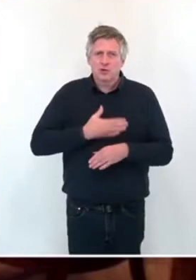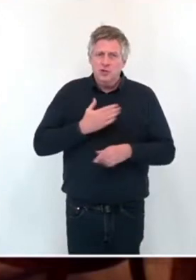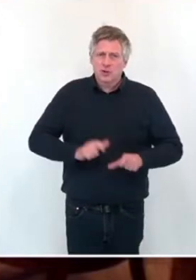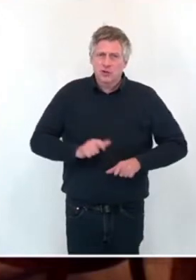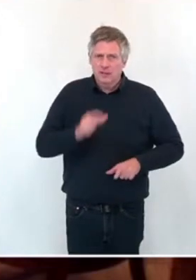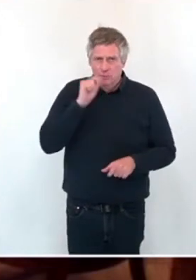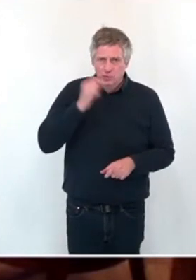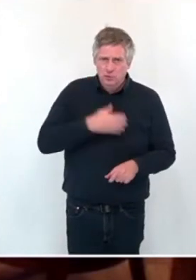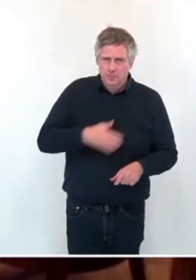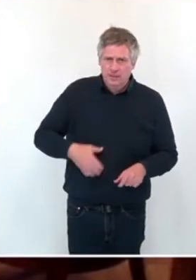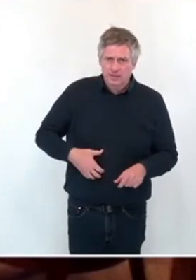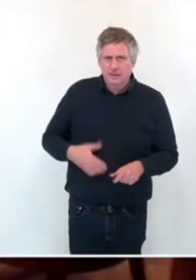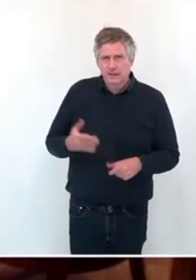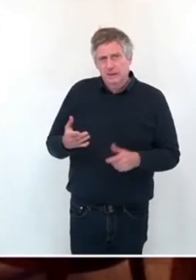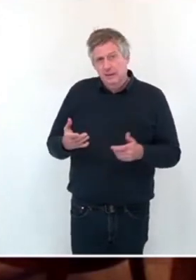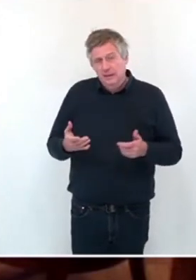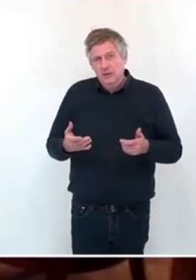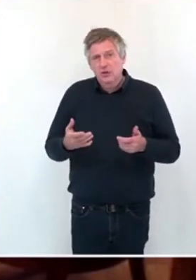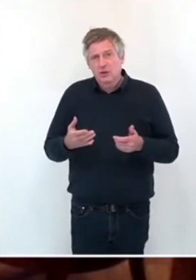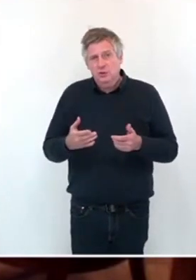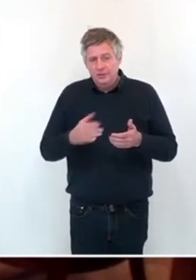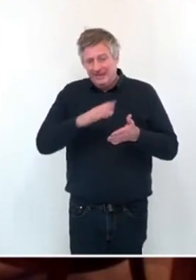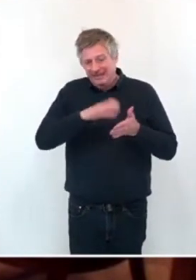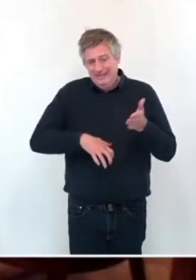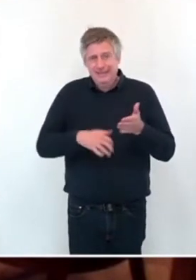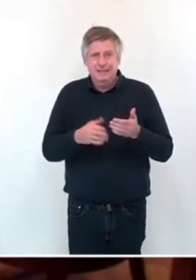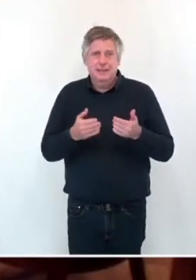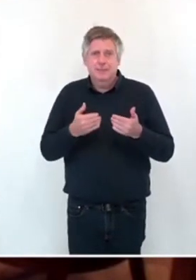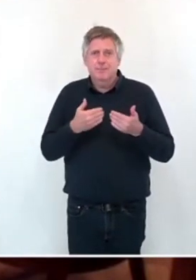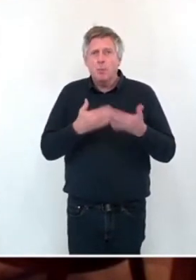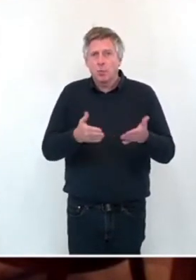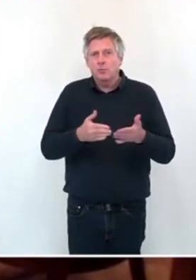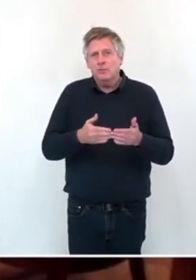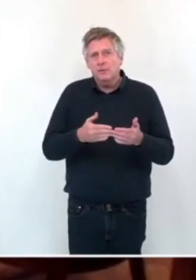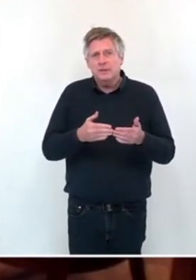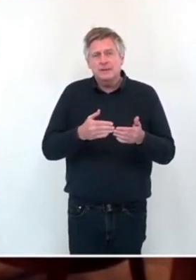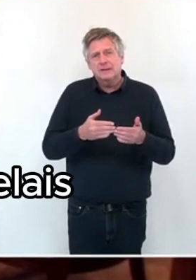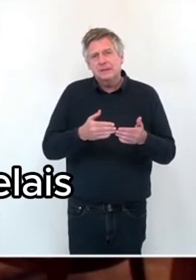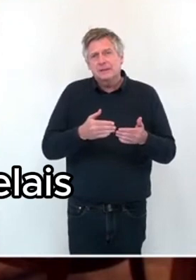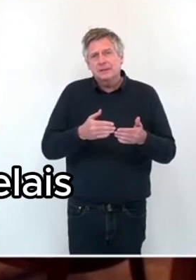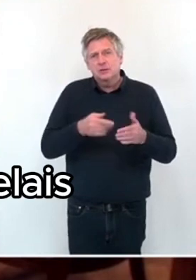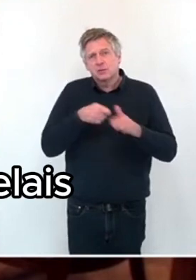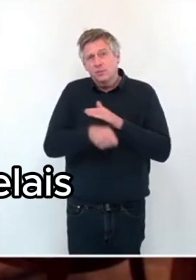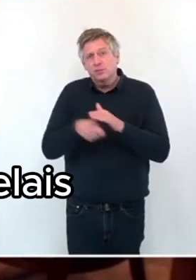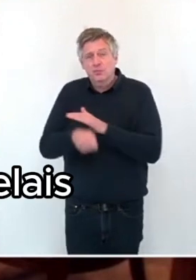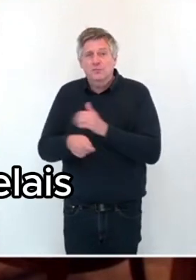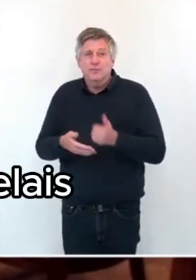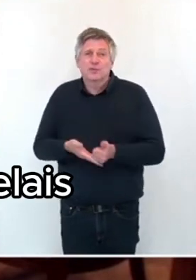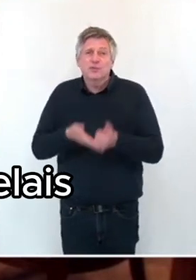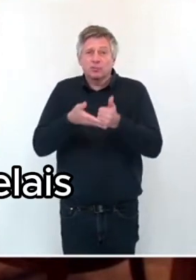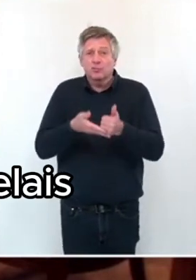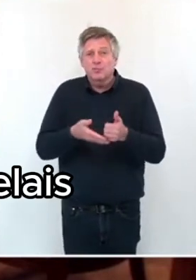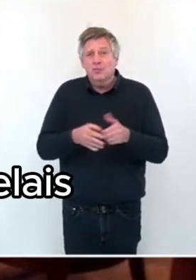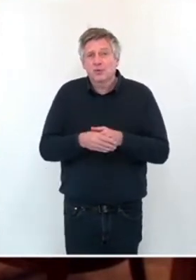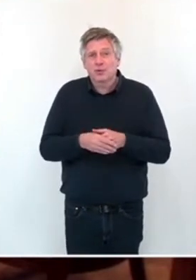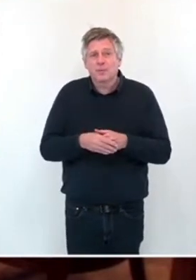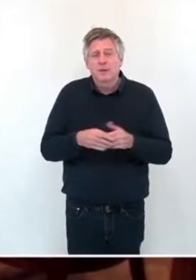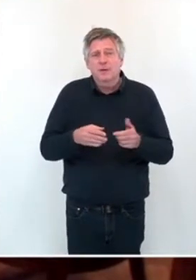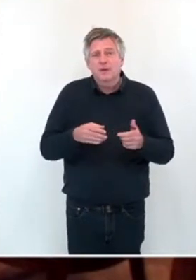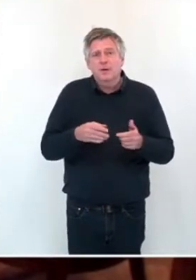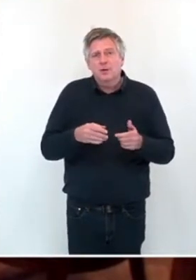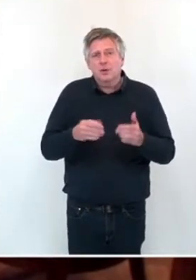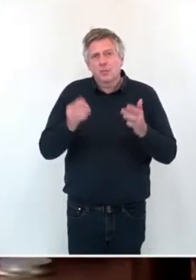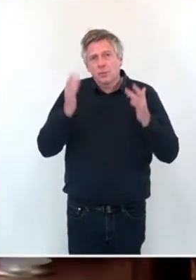Les subventions proposées dans cette délibération témoignent une nouvelle fois de notre soutien appuyé aux acteurs culturels bordelais,